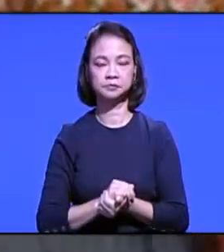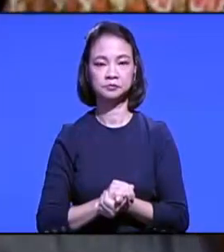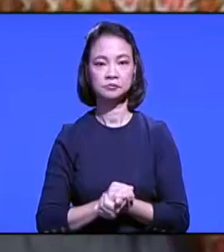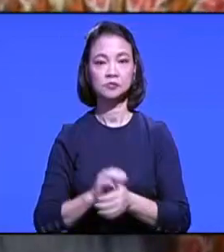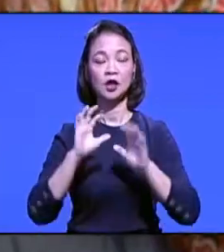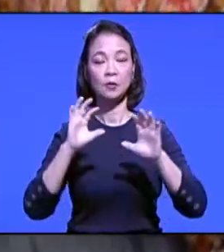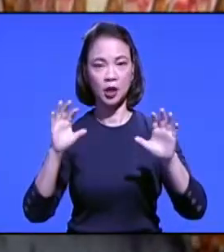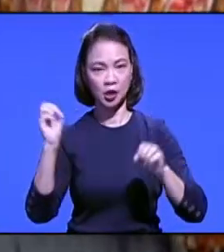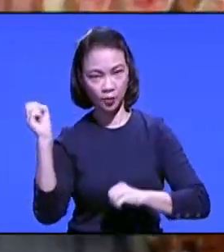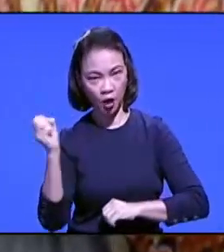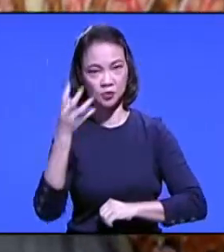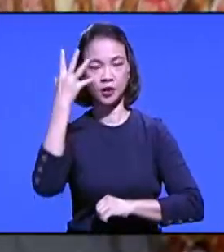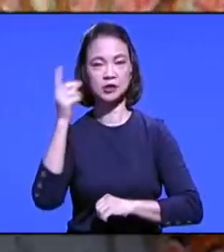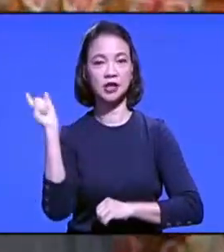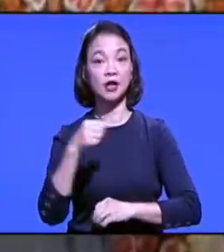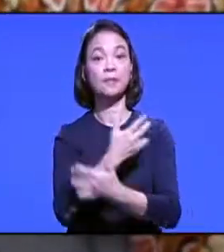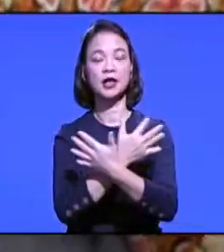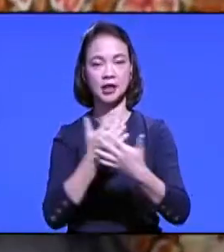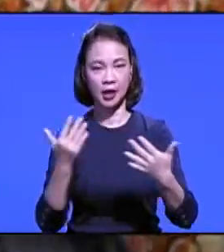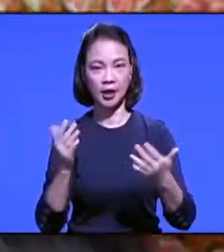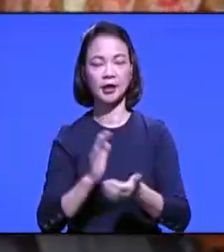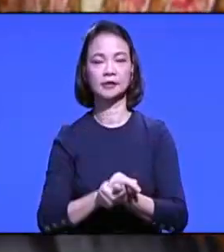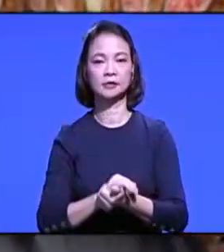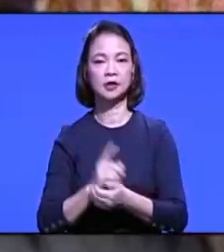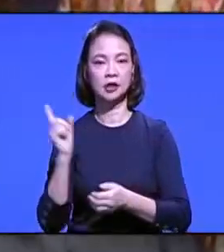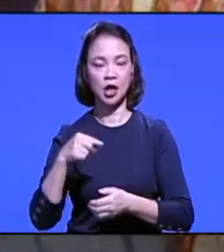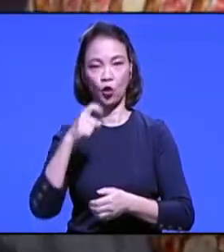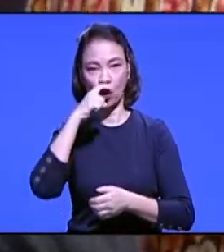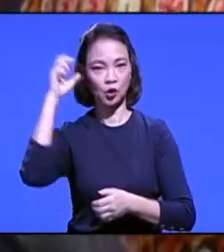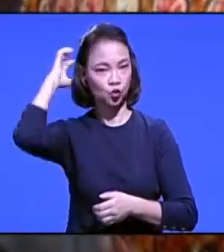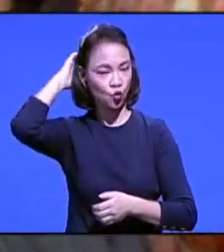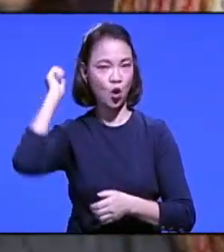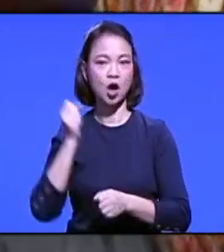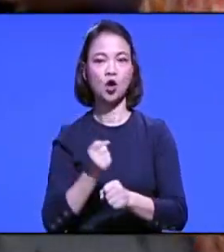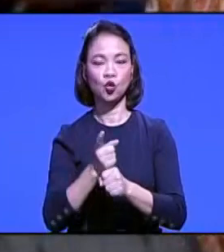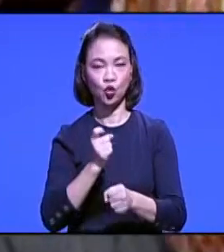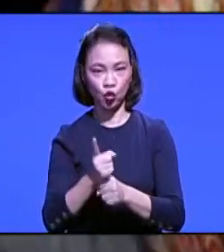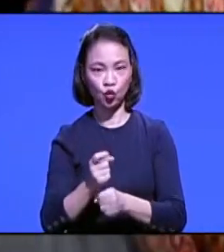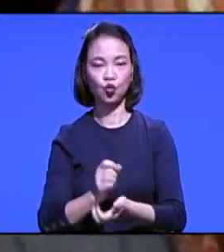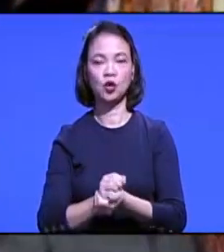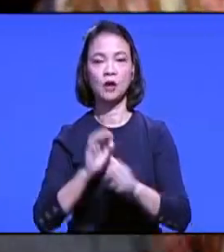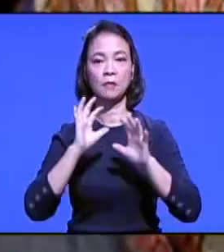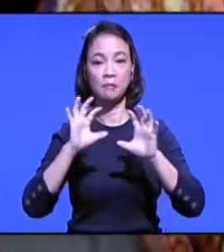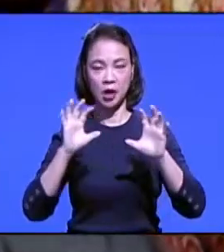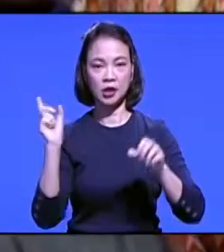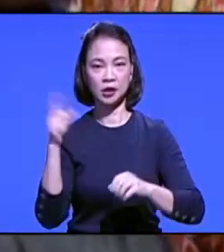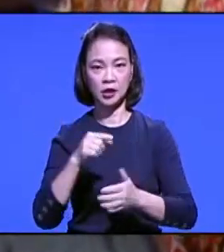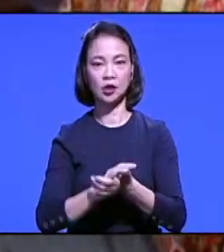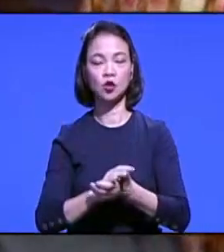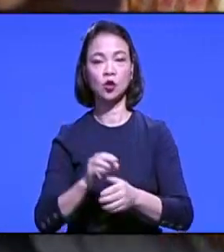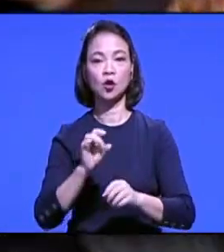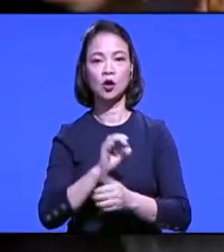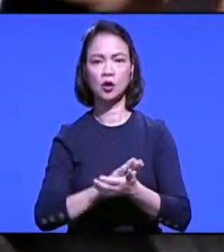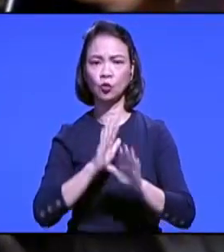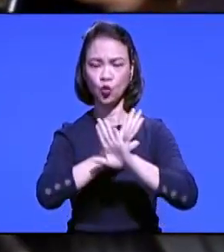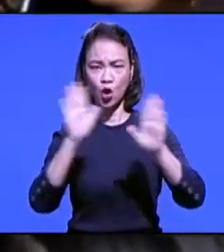Banyak sekali aspirasi dari masyarakat, dari guru, dari sore, dari orang tua yang sebenarnya. Banyak juga dari mereka yang bukan ingin yang menghapuskan,